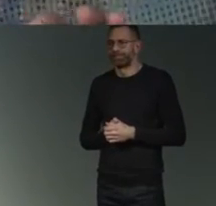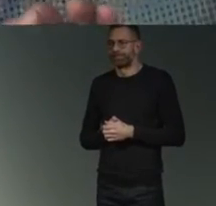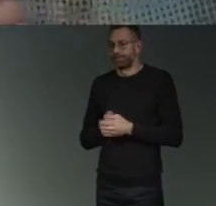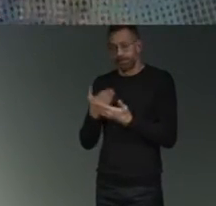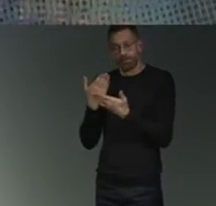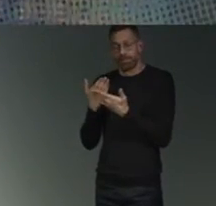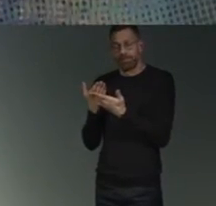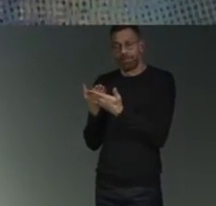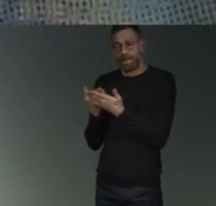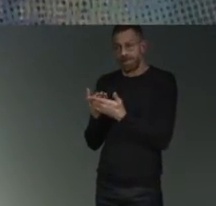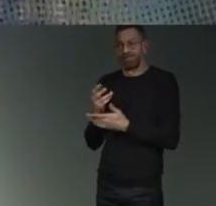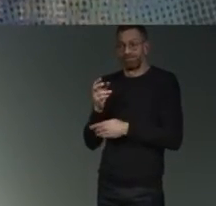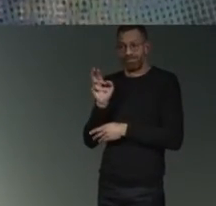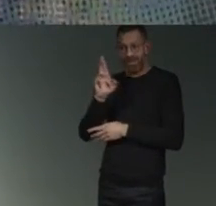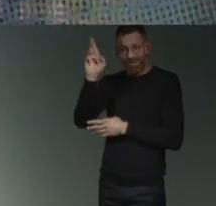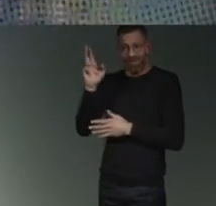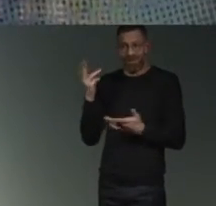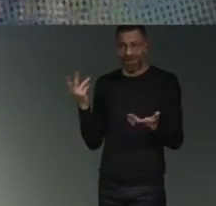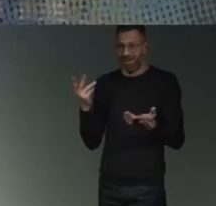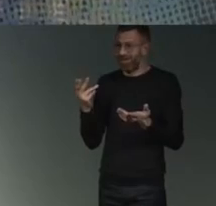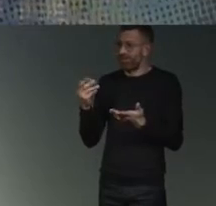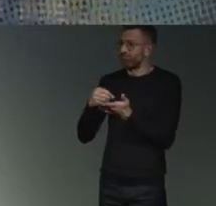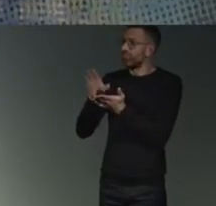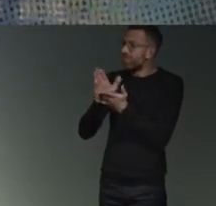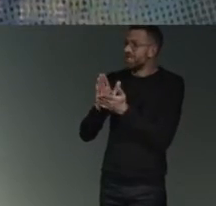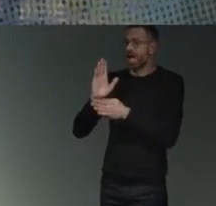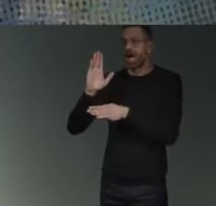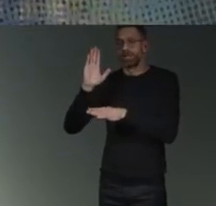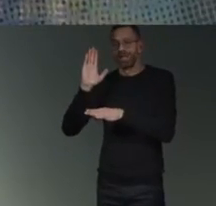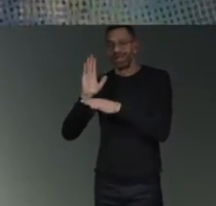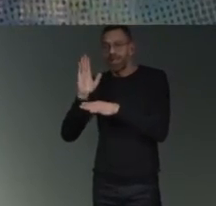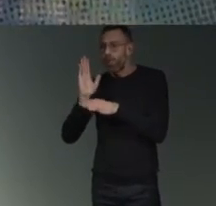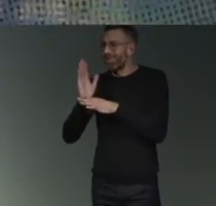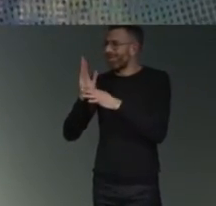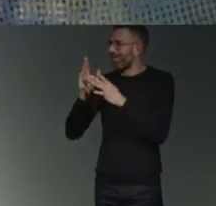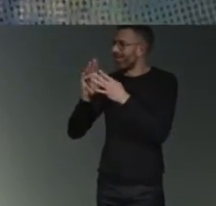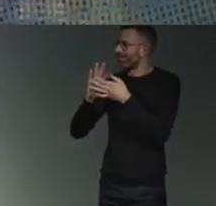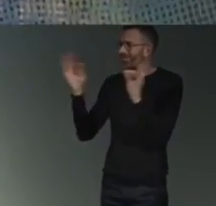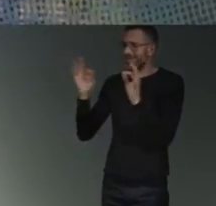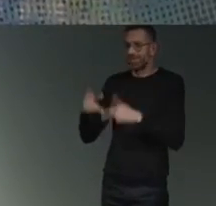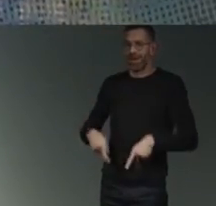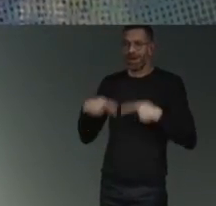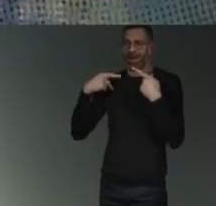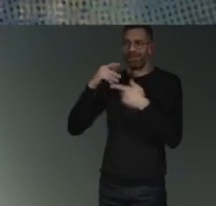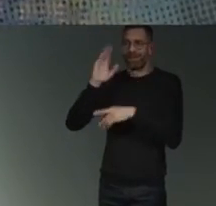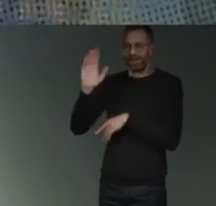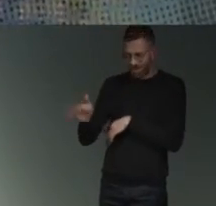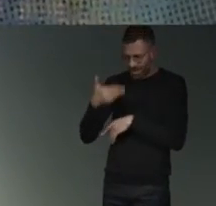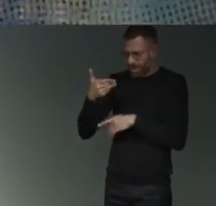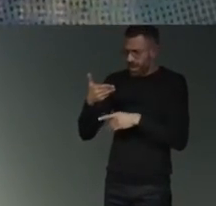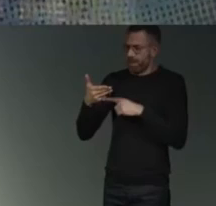c'est extrêmement rare lorsqu'un message ou un témoignage ou un récit de vie me donne à ce